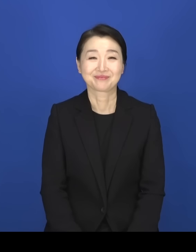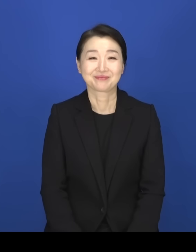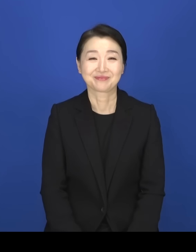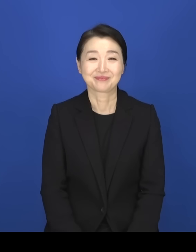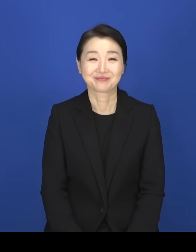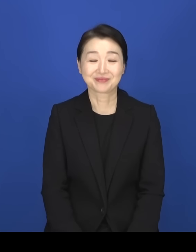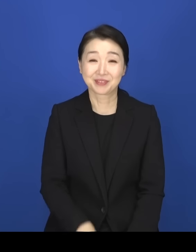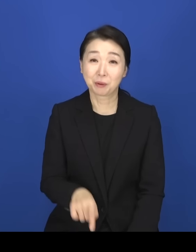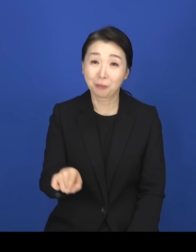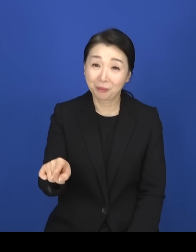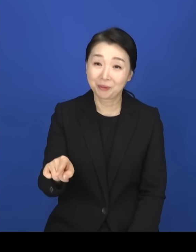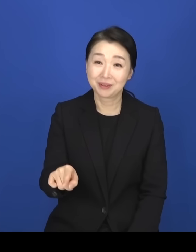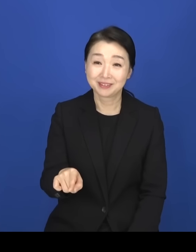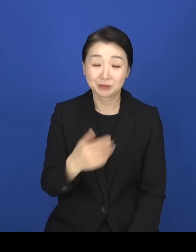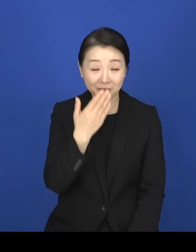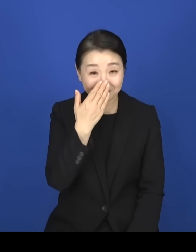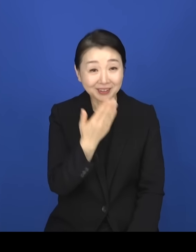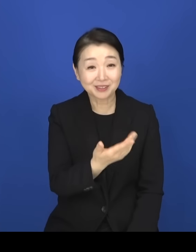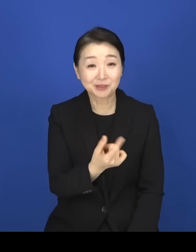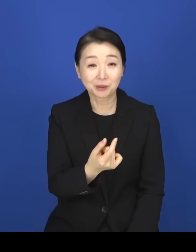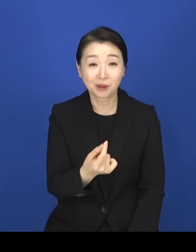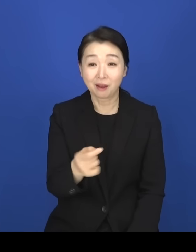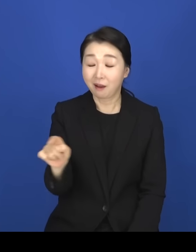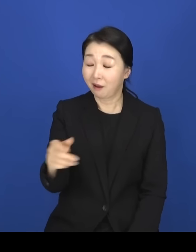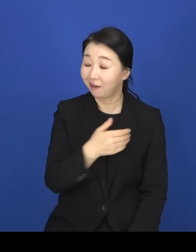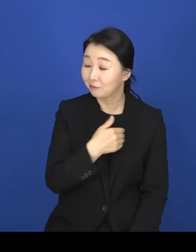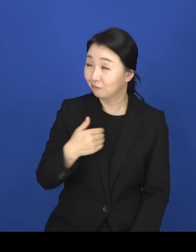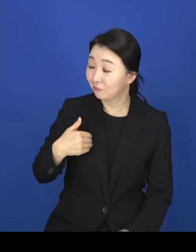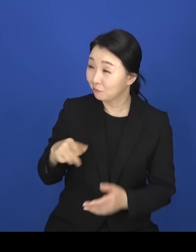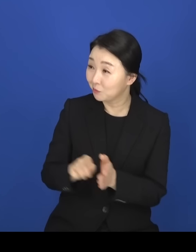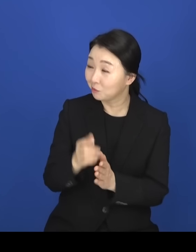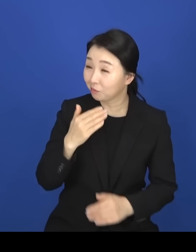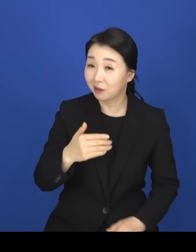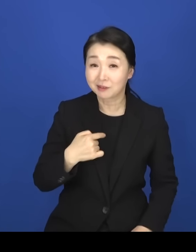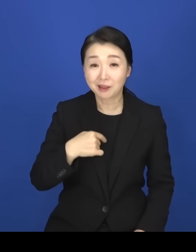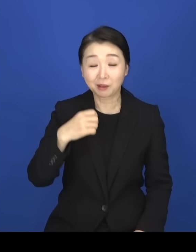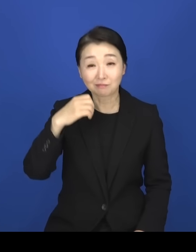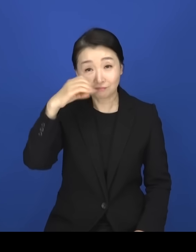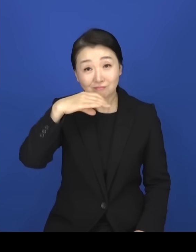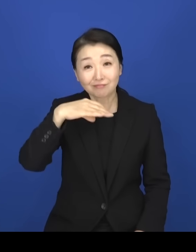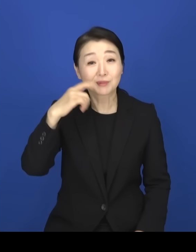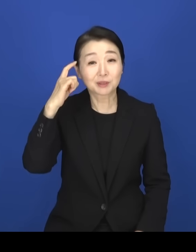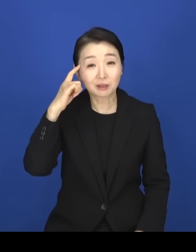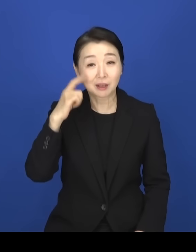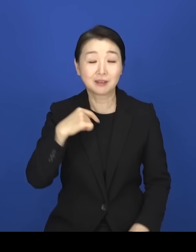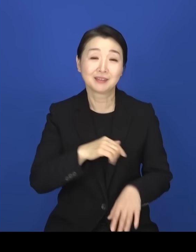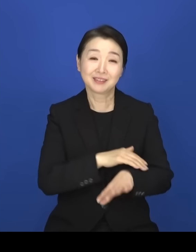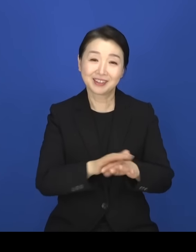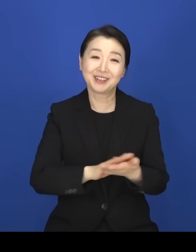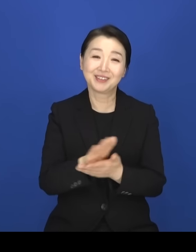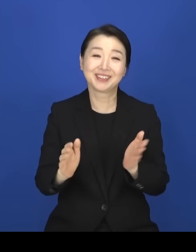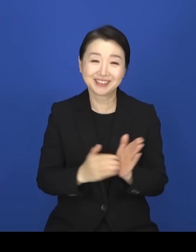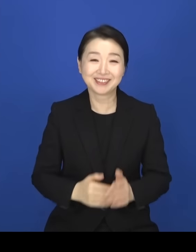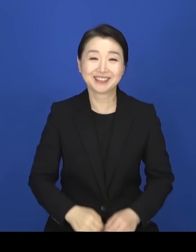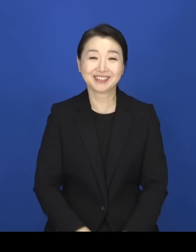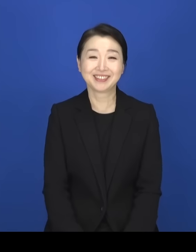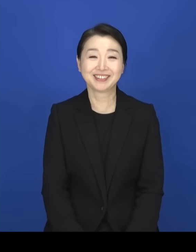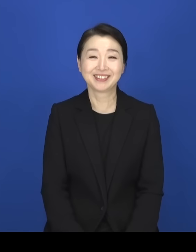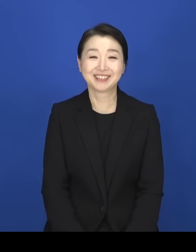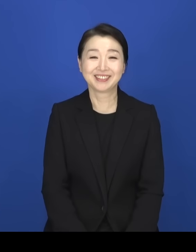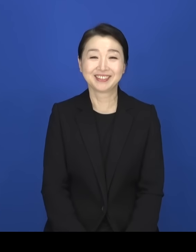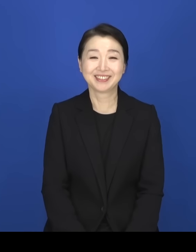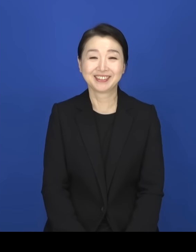저희는 너무 결혼했겠- 든든합니다. 그래도 되게 착하셨네요. 너무 든든해요. 왜? 네? 저는 뭐 그렇게 생각해요. 네네. 잘 놀았어요. 네.